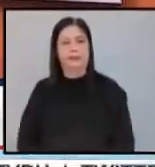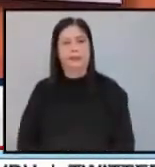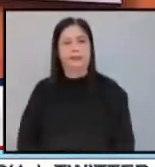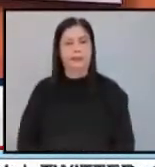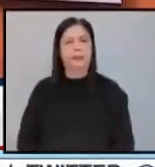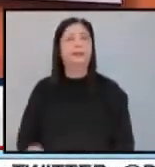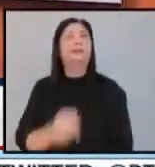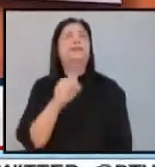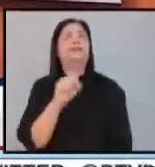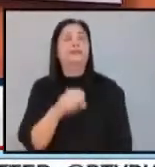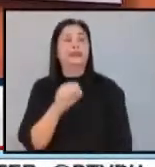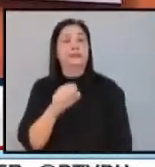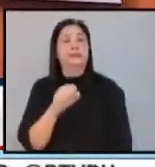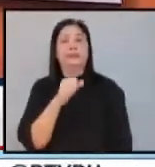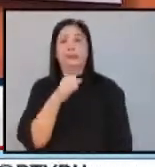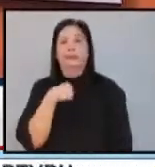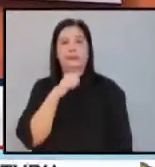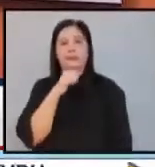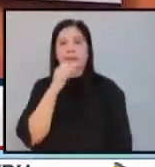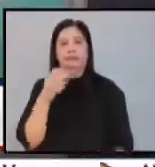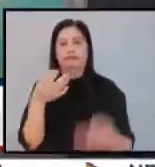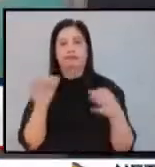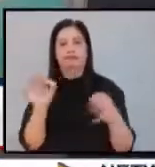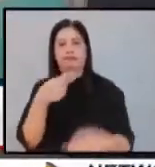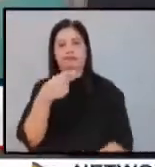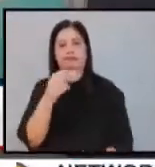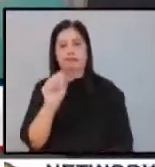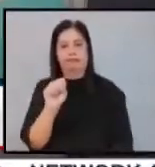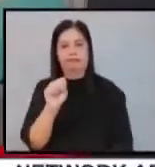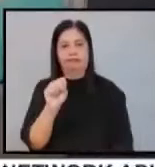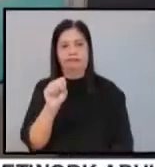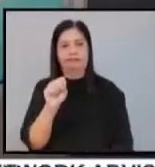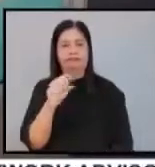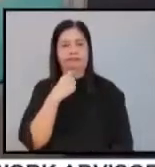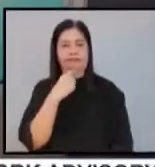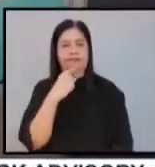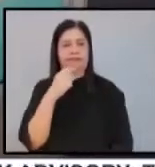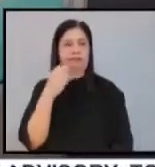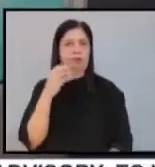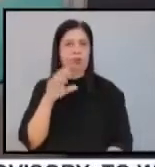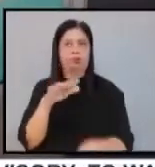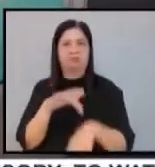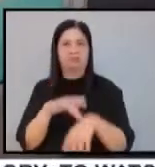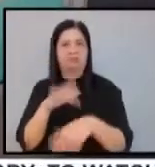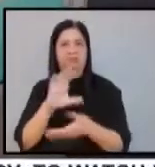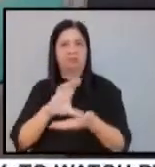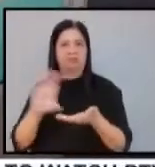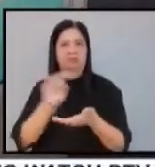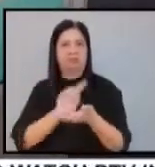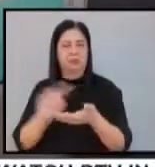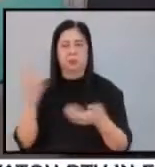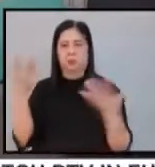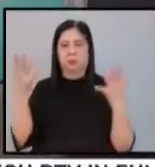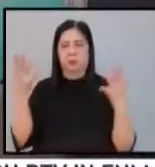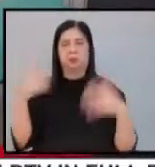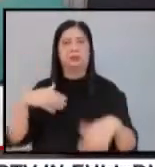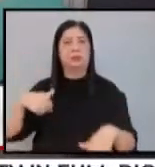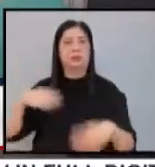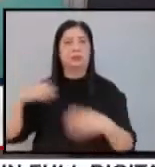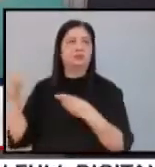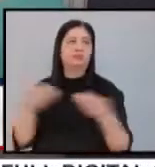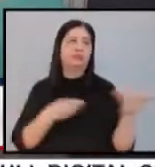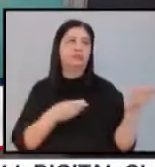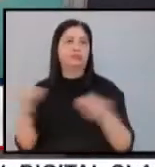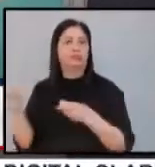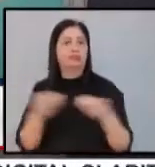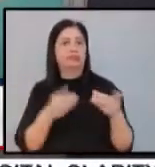Yeah, hindi ako nakatapos ng high school, nakatapos ng college or university. At that time, I was just delivering pizza for